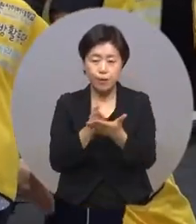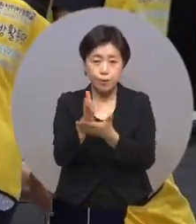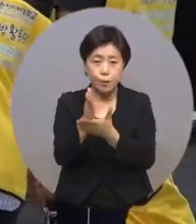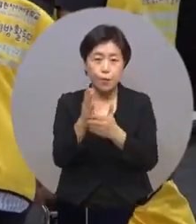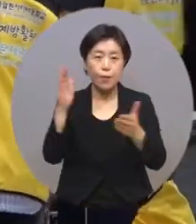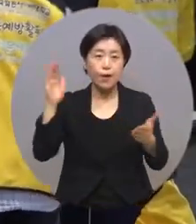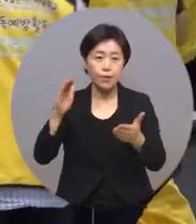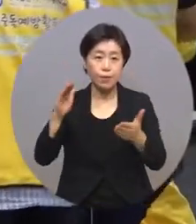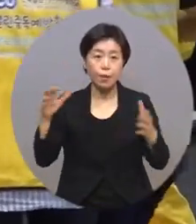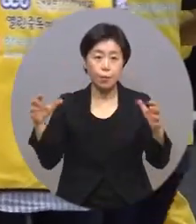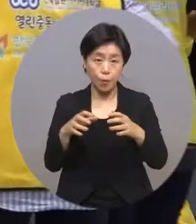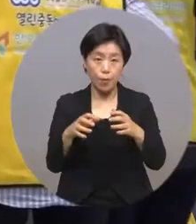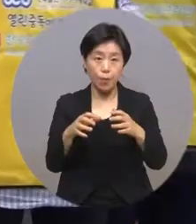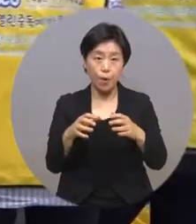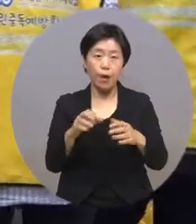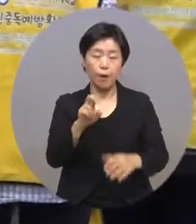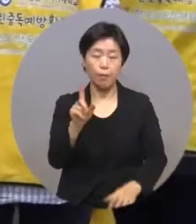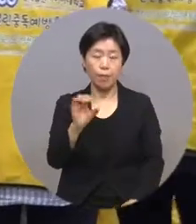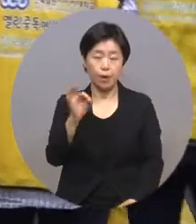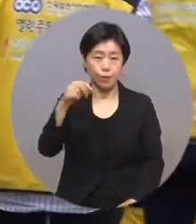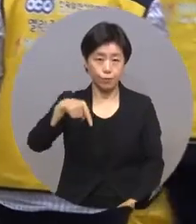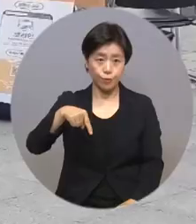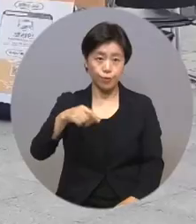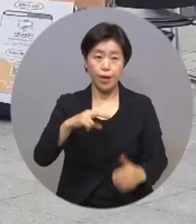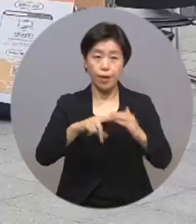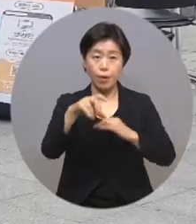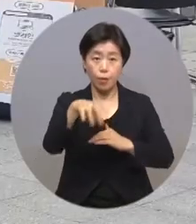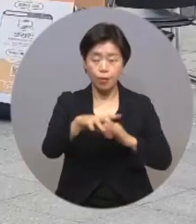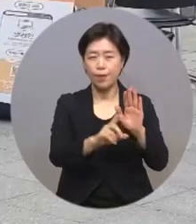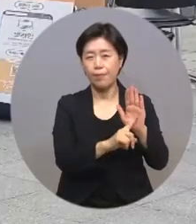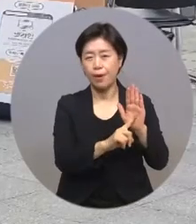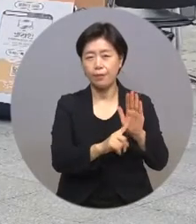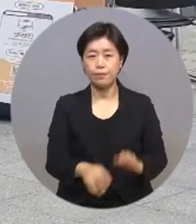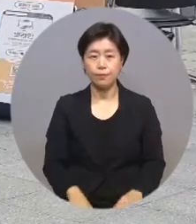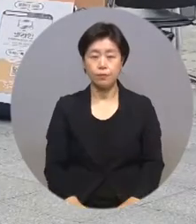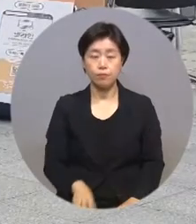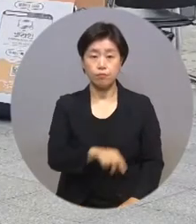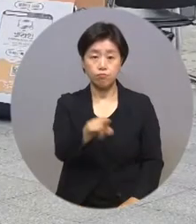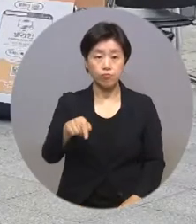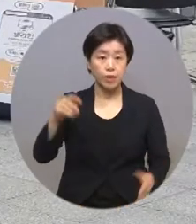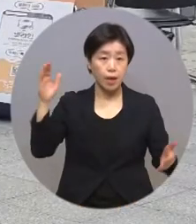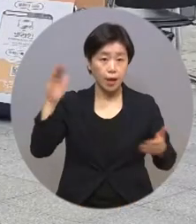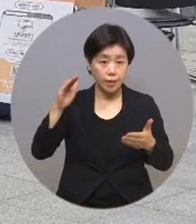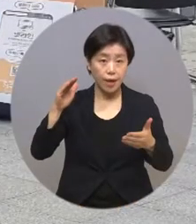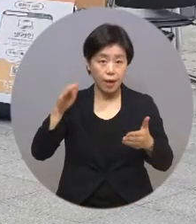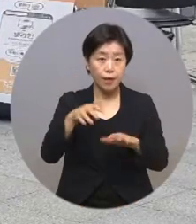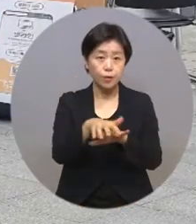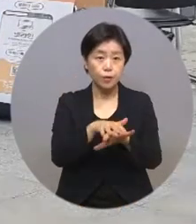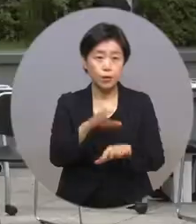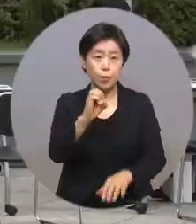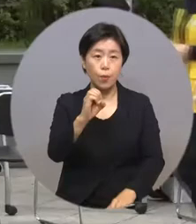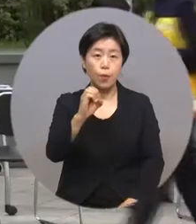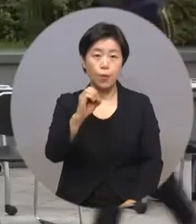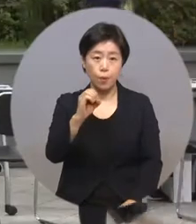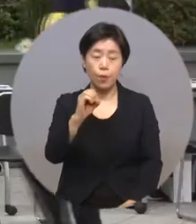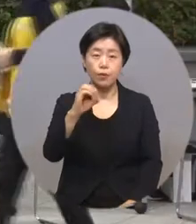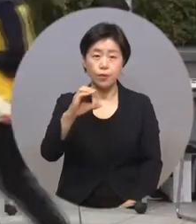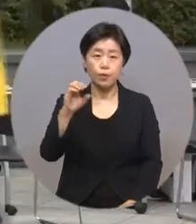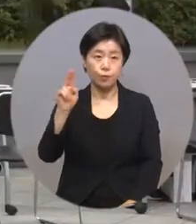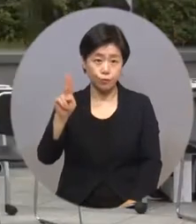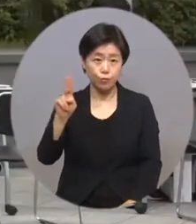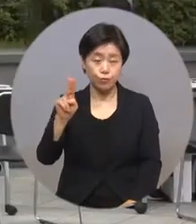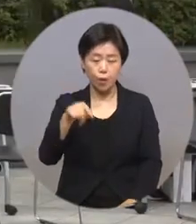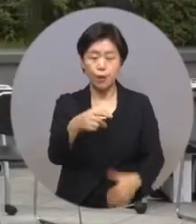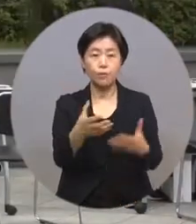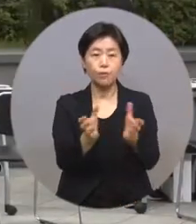광장에서 중독 예방 캠페인을 실시했습니다. 학생들로 구성된 OCO 중독 예방 활동단의 정기적인